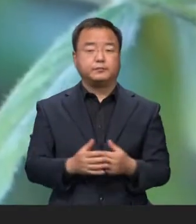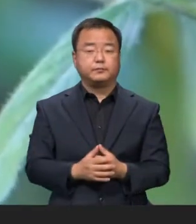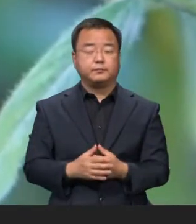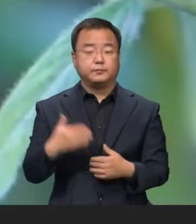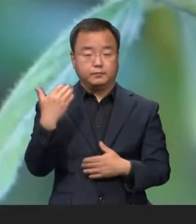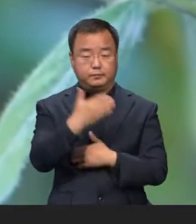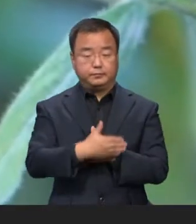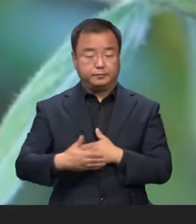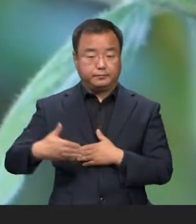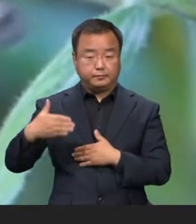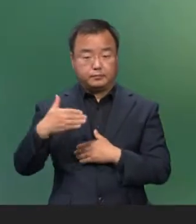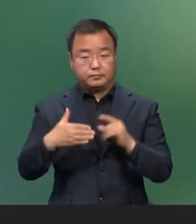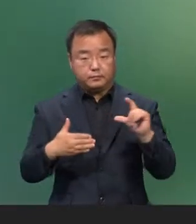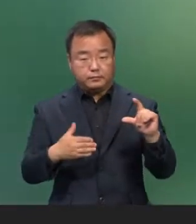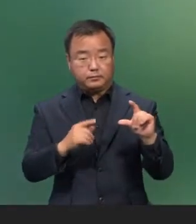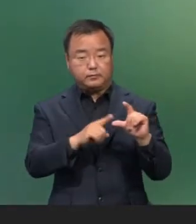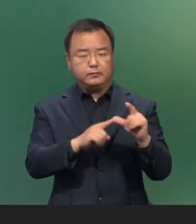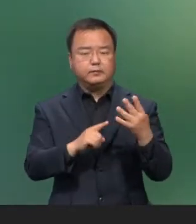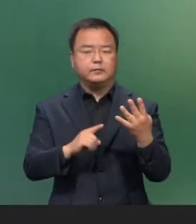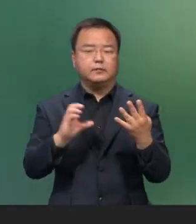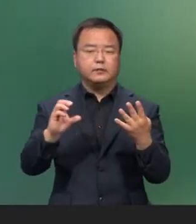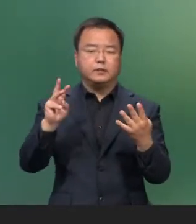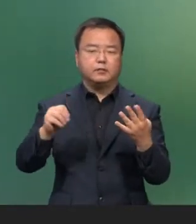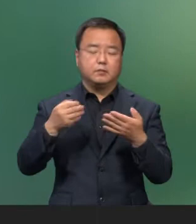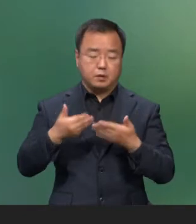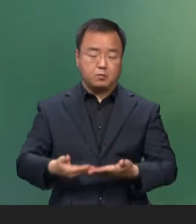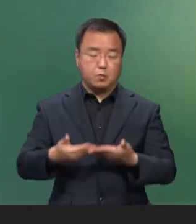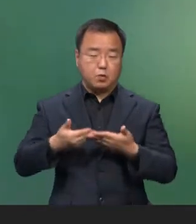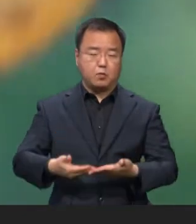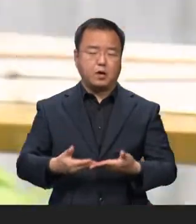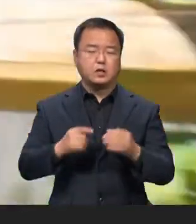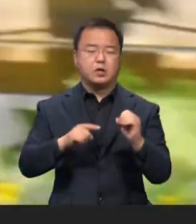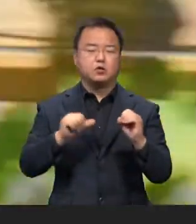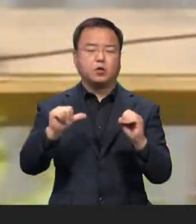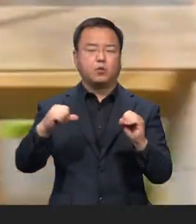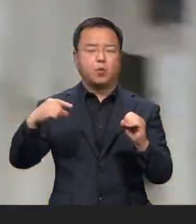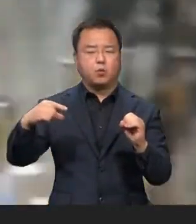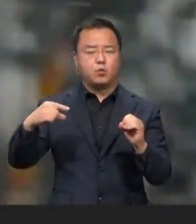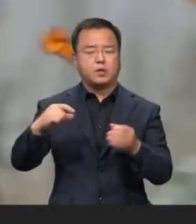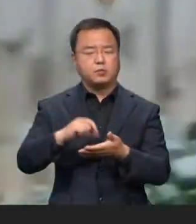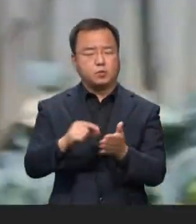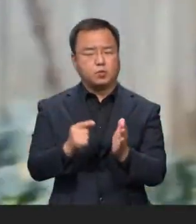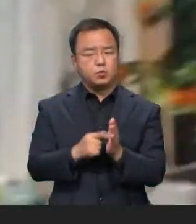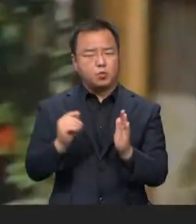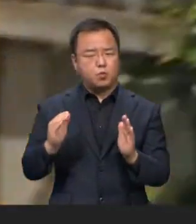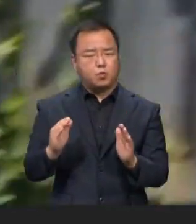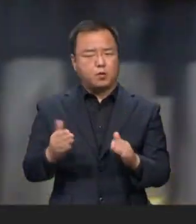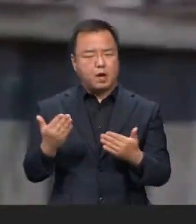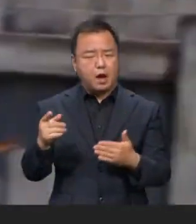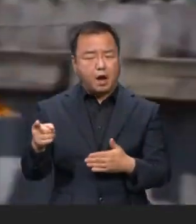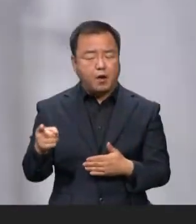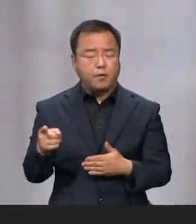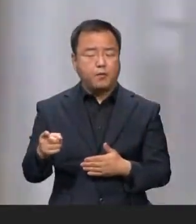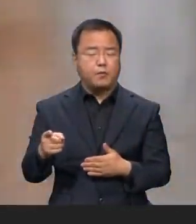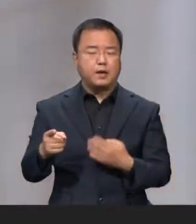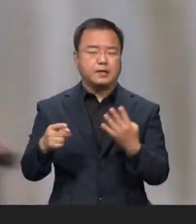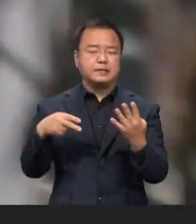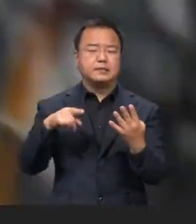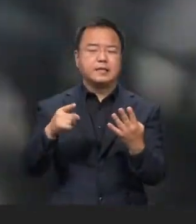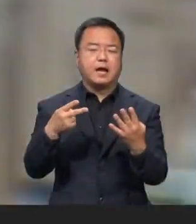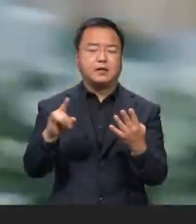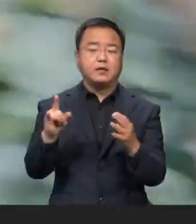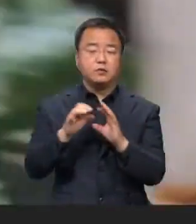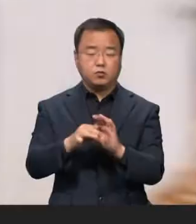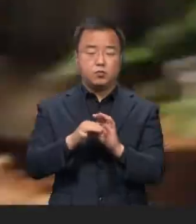몸체 길이 4cm, 몸무게 0.5g 정도의 가녀린 이 곤충은 매년 4세대에 걸쳐 대를 이어가며 이동합니다.